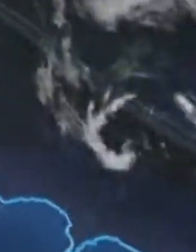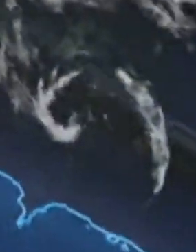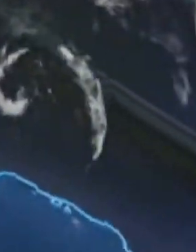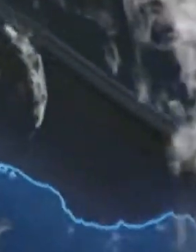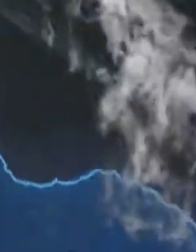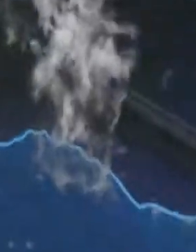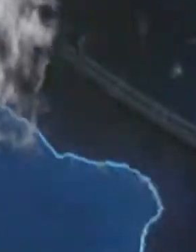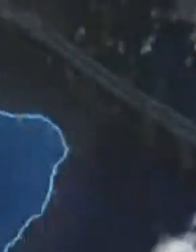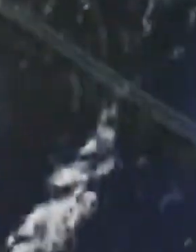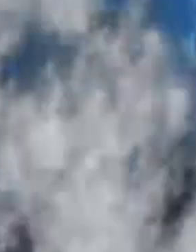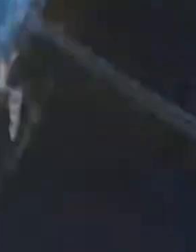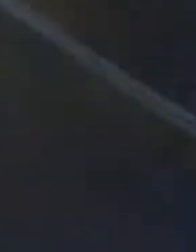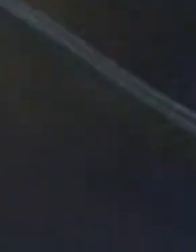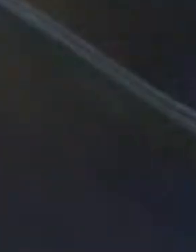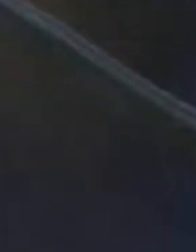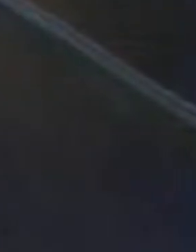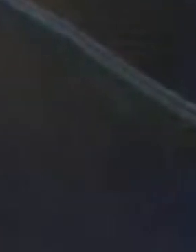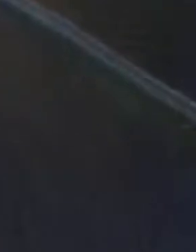으